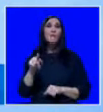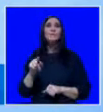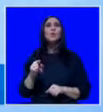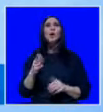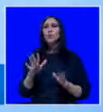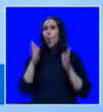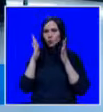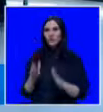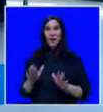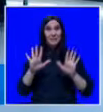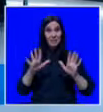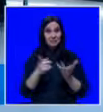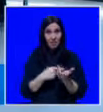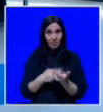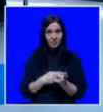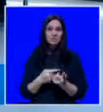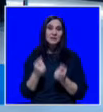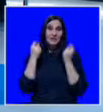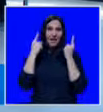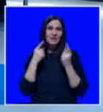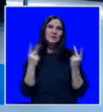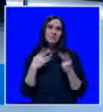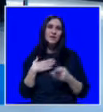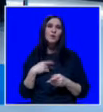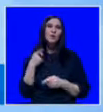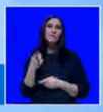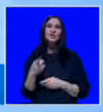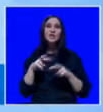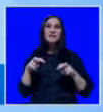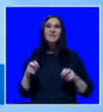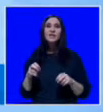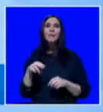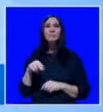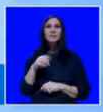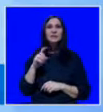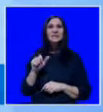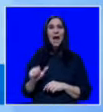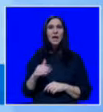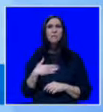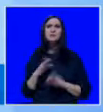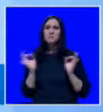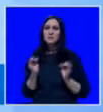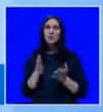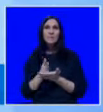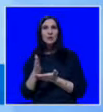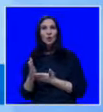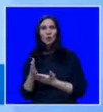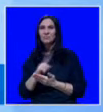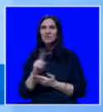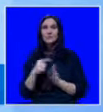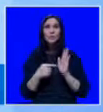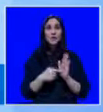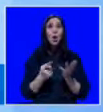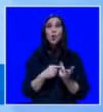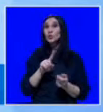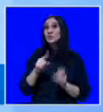сме много изненадани. Разбира се, има го и това, че в изследвания като ПИЗА има специфична методология и те не са най-показателните. Но колкото и да не са